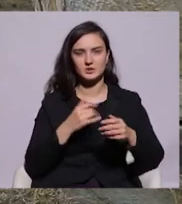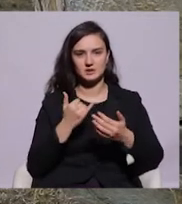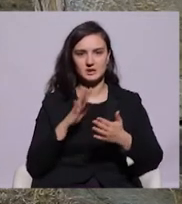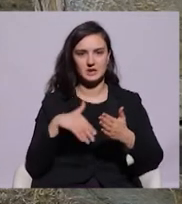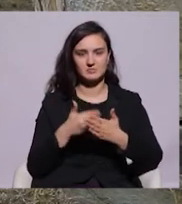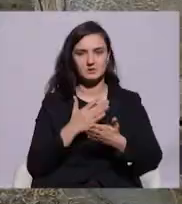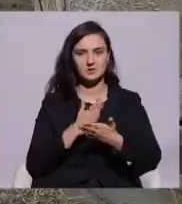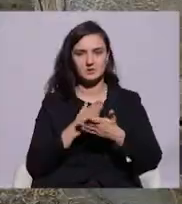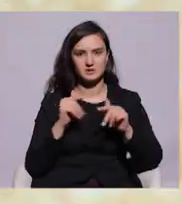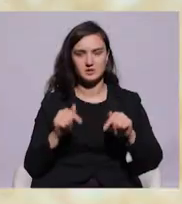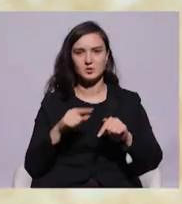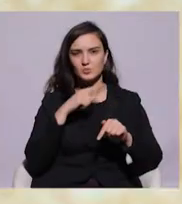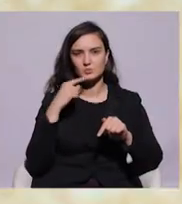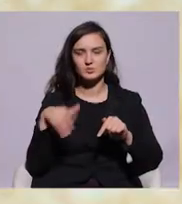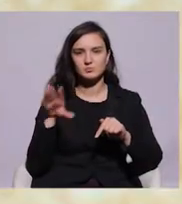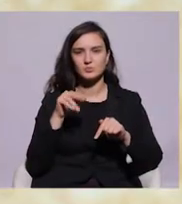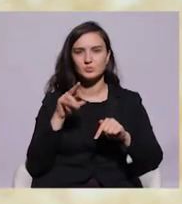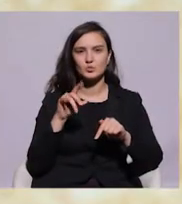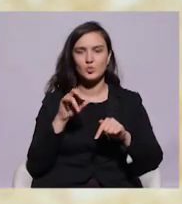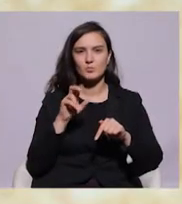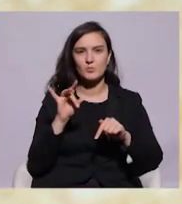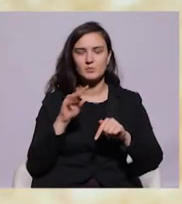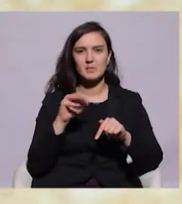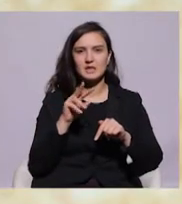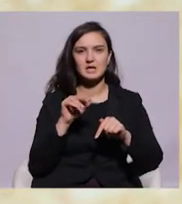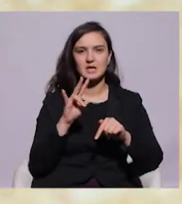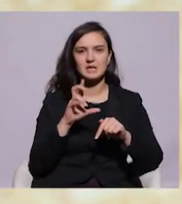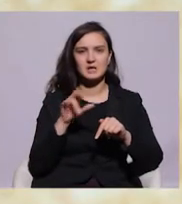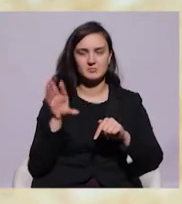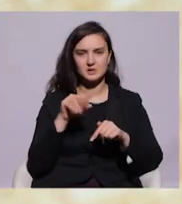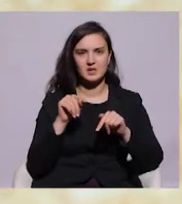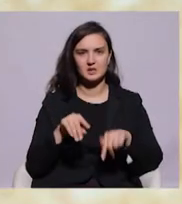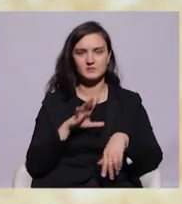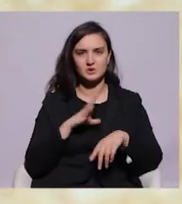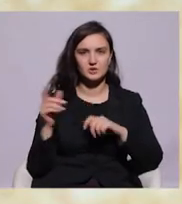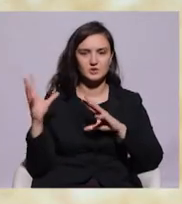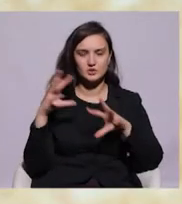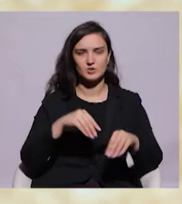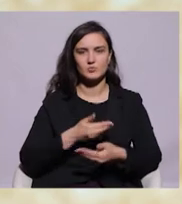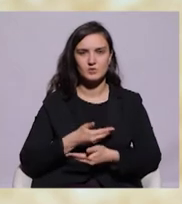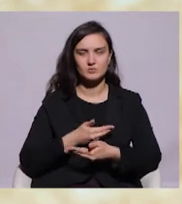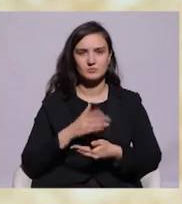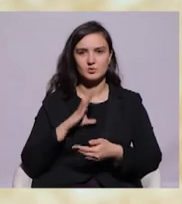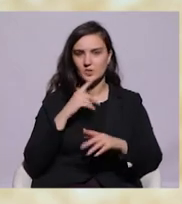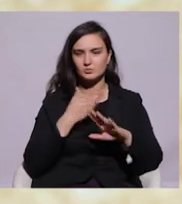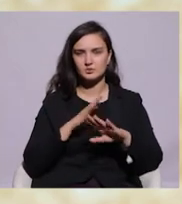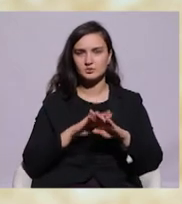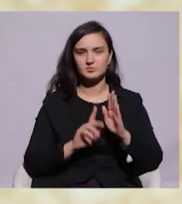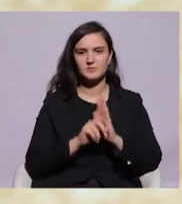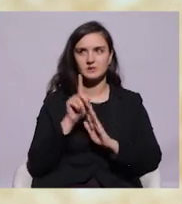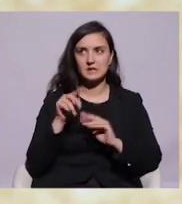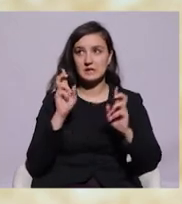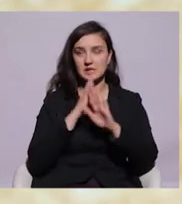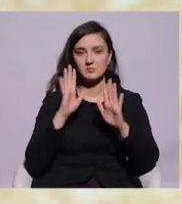დღემდე არის დამკვიდრებული აქ. აი რუსებს, დუხობარებსა და მალაკნებს, რომლებიც უკვე აღნიშნეთ, რომ აქ იყვნენ ჩამოსახლებულები, გაუჭირდათ